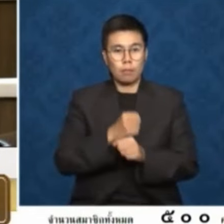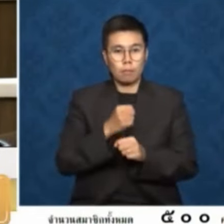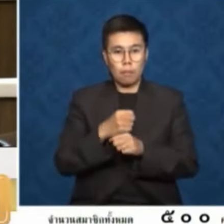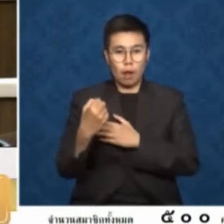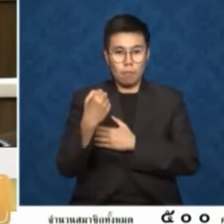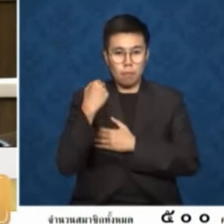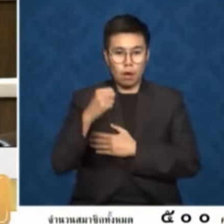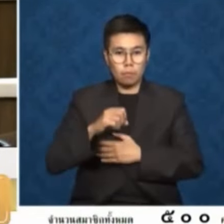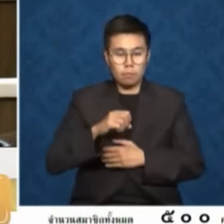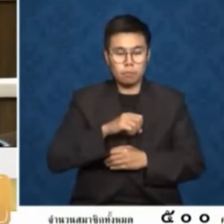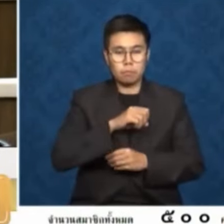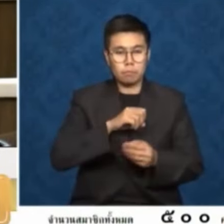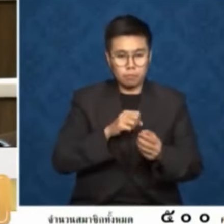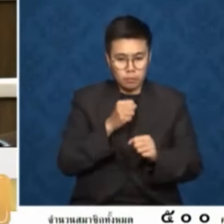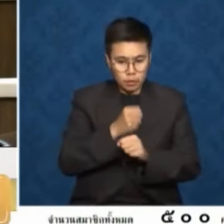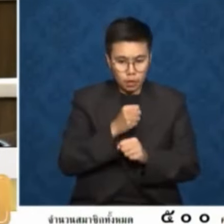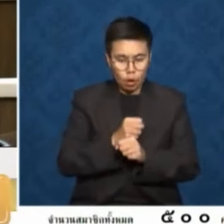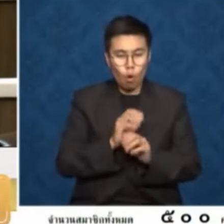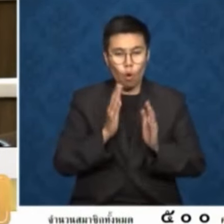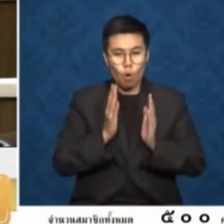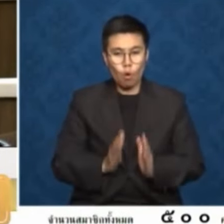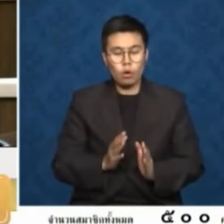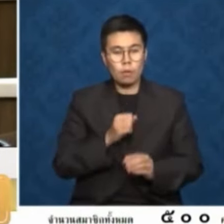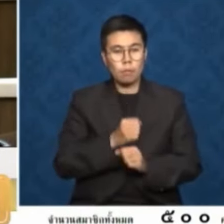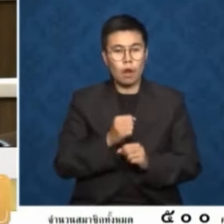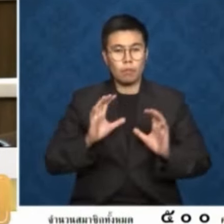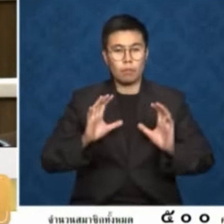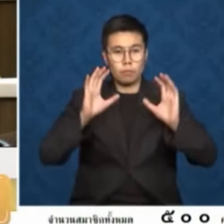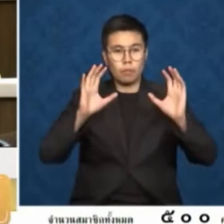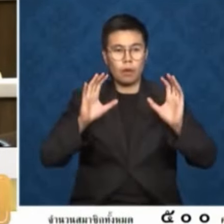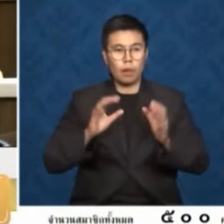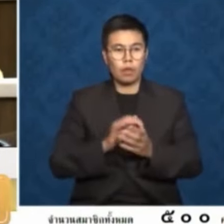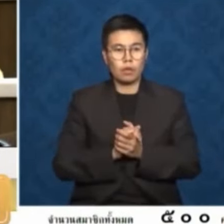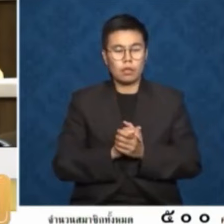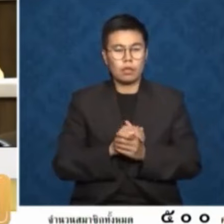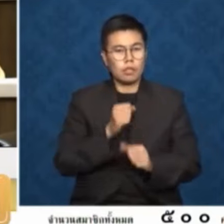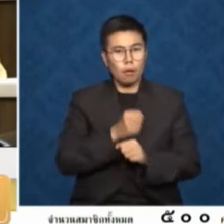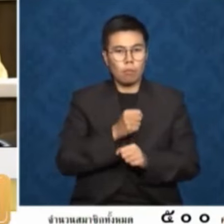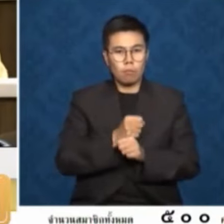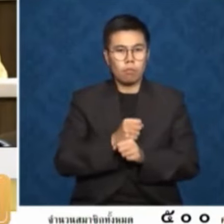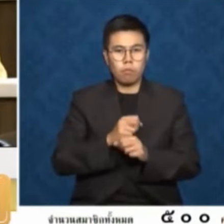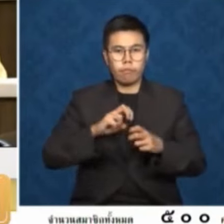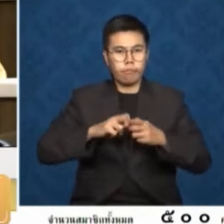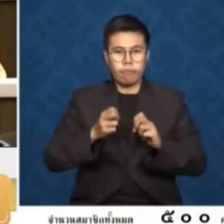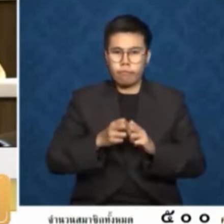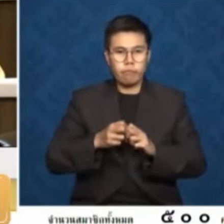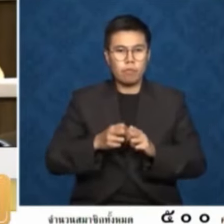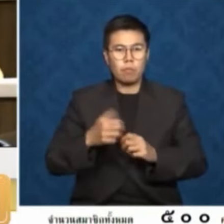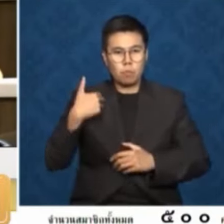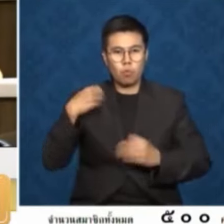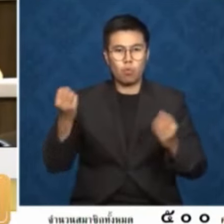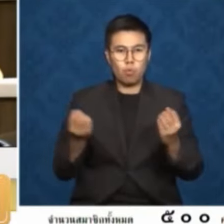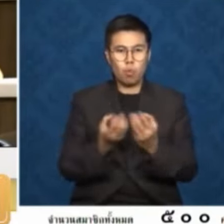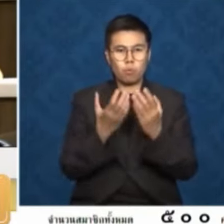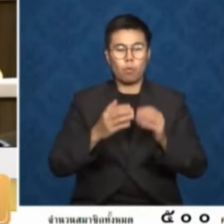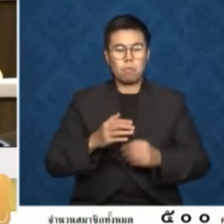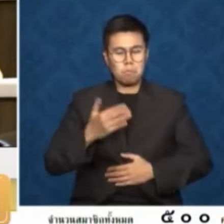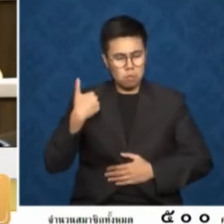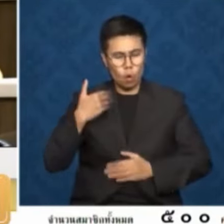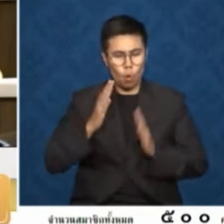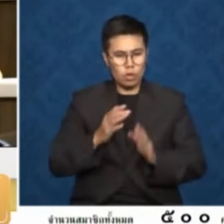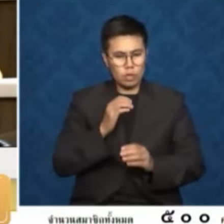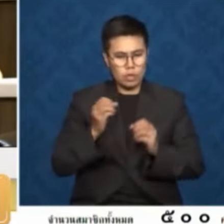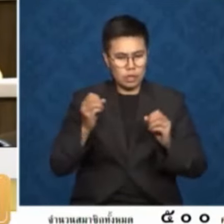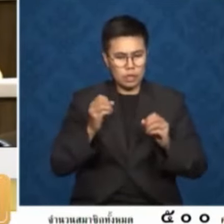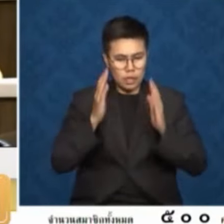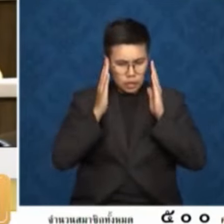ำให้การบริหารงานบุคคลของท้องถิ่นนี่นะครับไม่ราบรื่นบางคนตั้งใจทำงานก